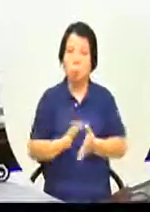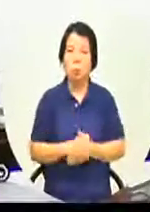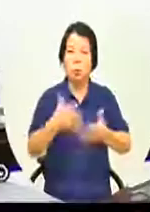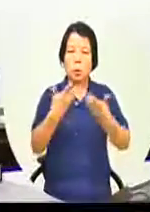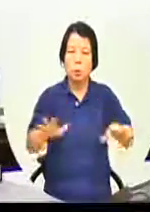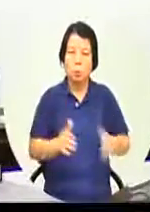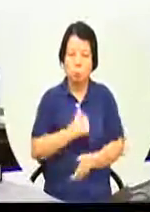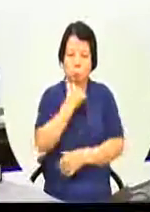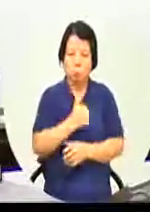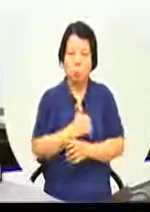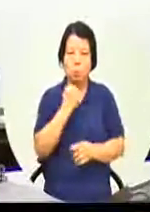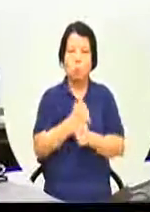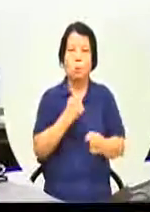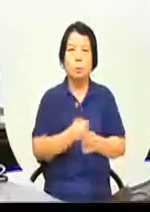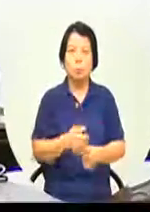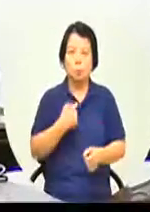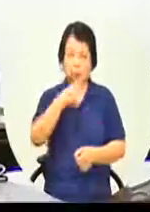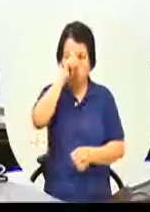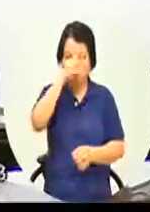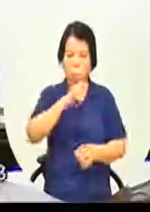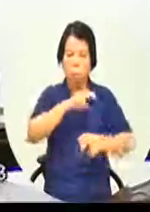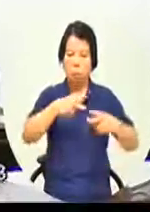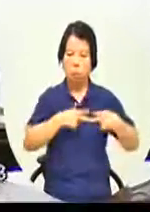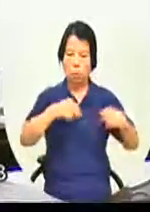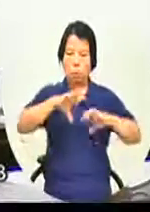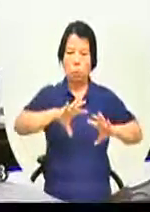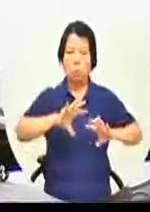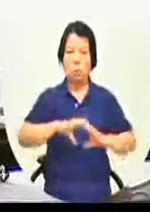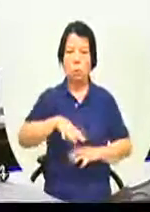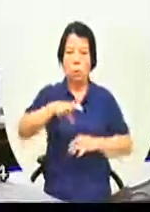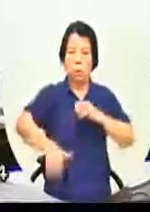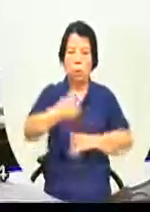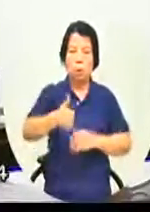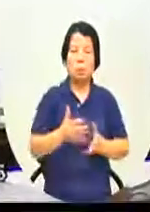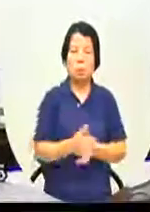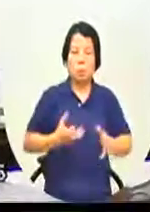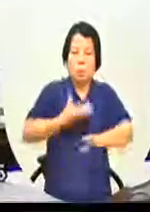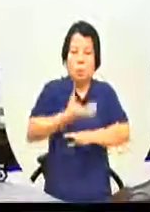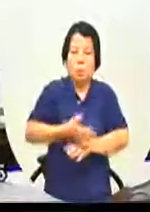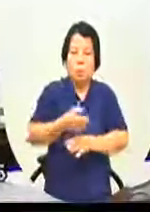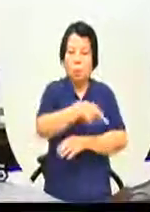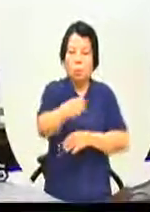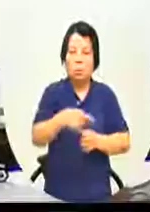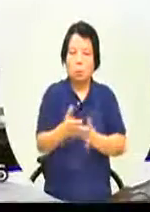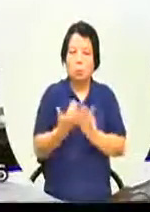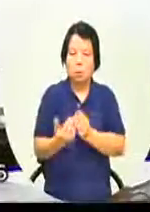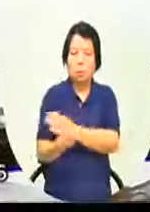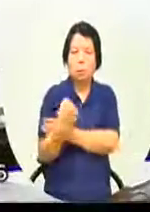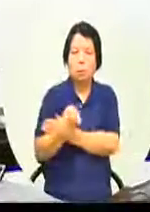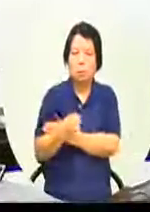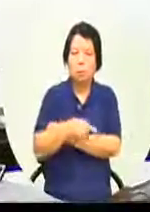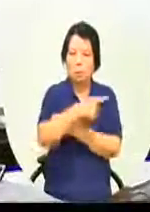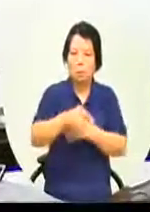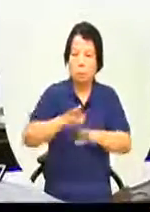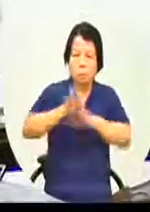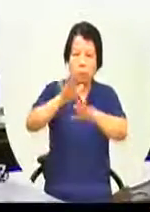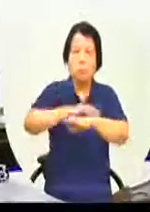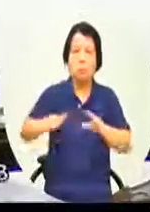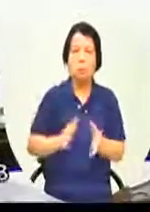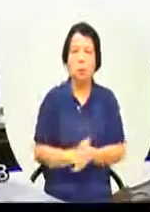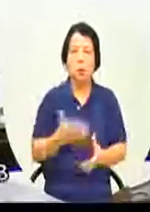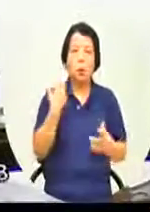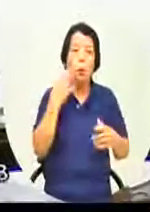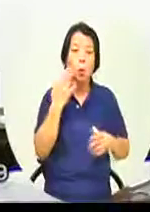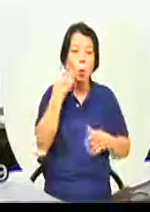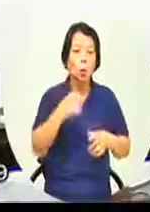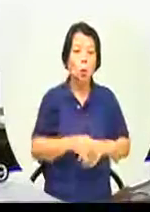实质工作，我真的很期待蔡局长花更多的心力让他往前冲了。如果说一个行销，当他过度行